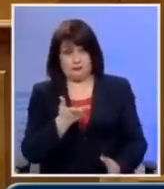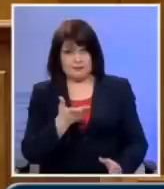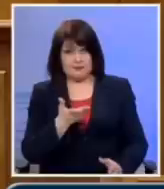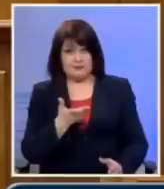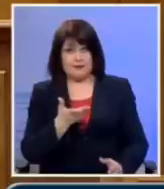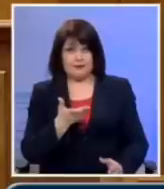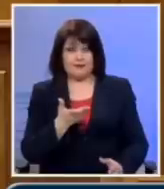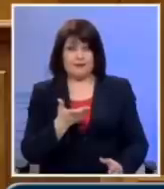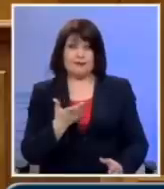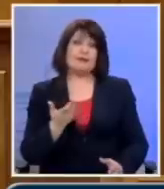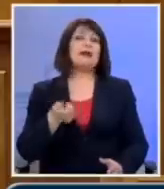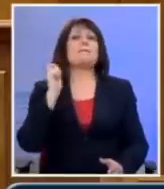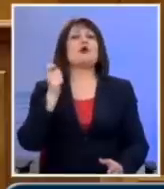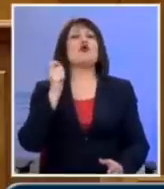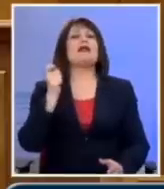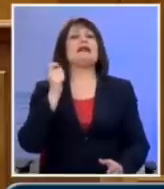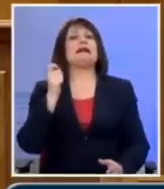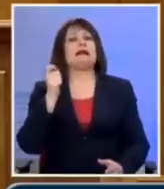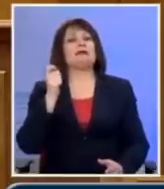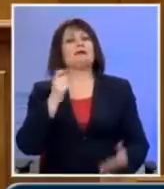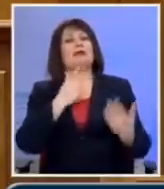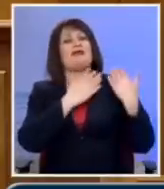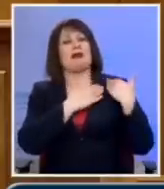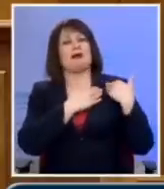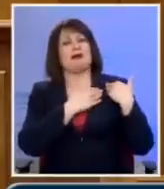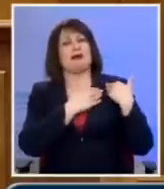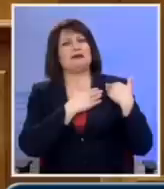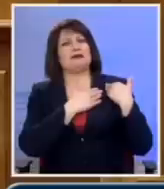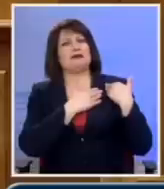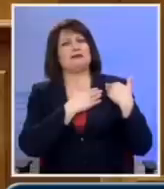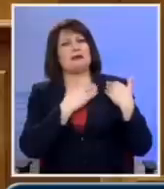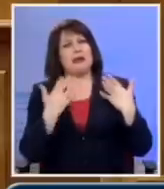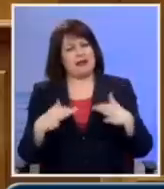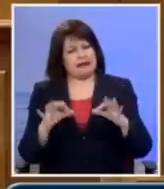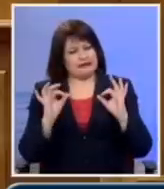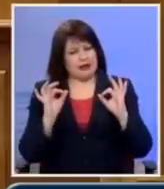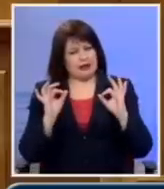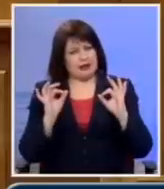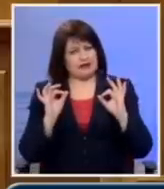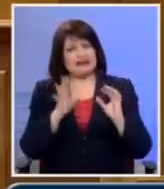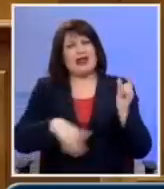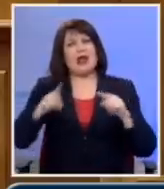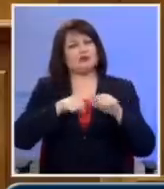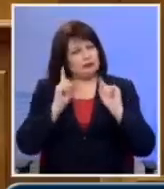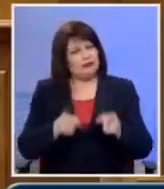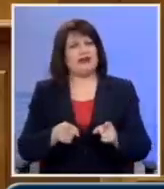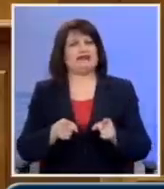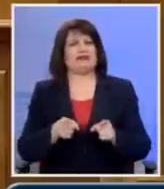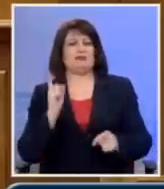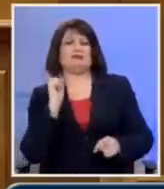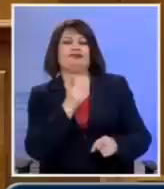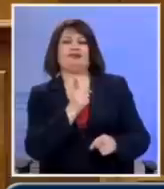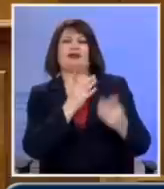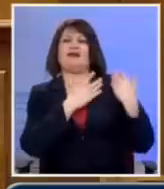οι επί της αρχής πολιτικές ευθύνες έχουν ήδη αποδοθεί από τον ίδιο τον ελληνικό λαό, από